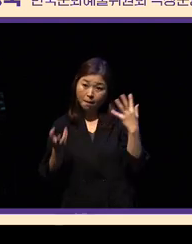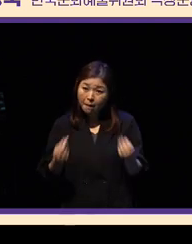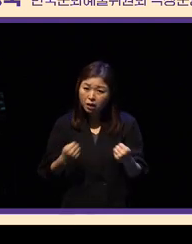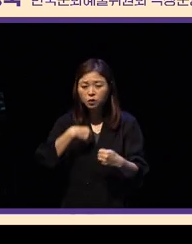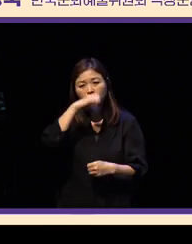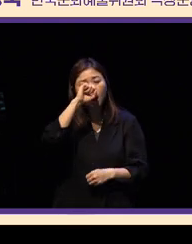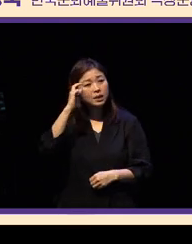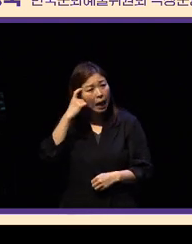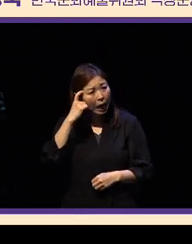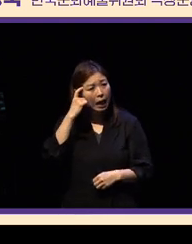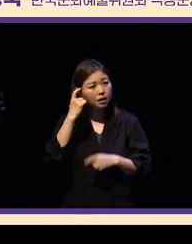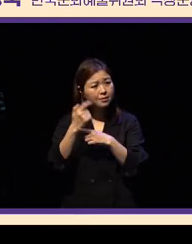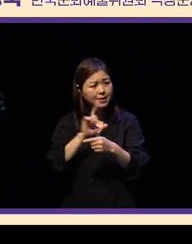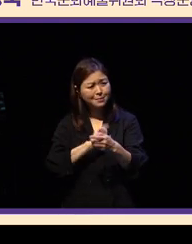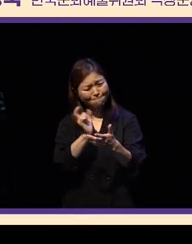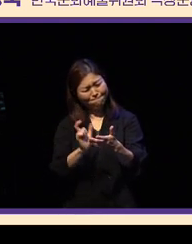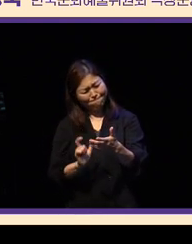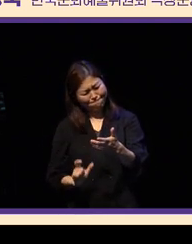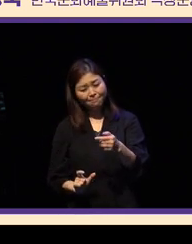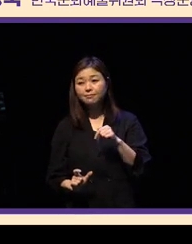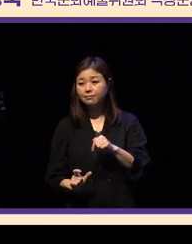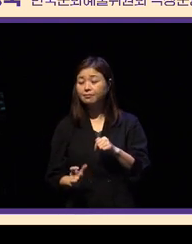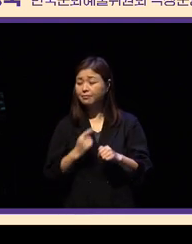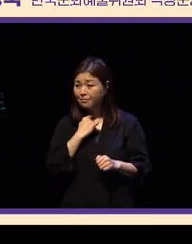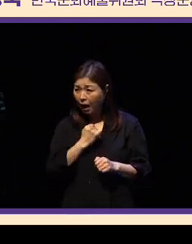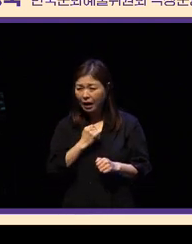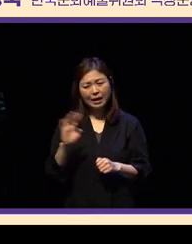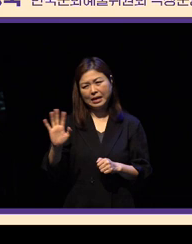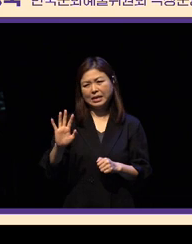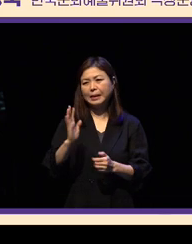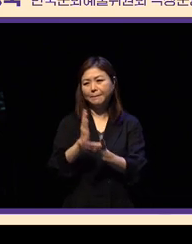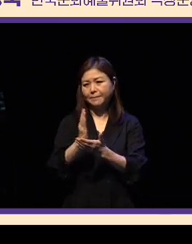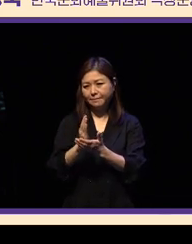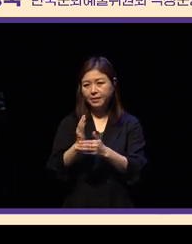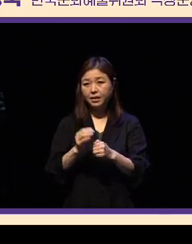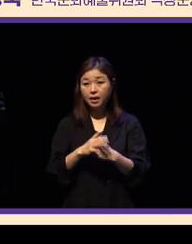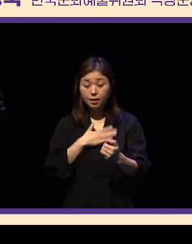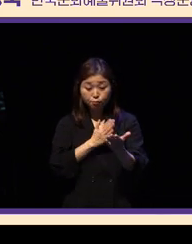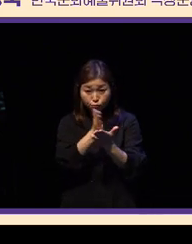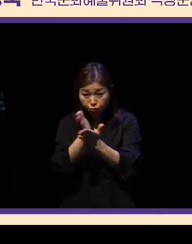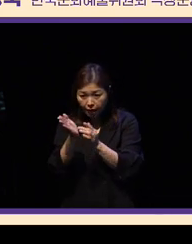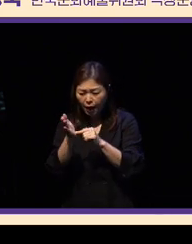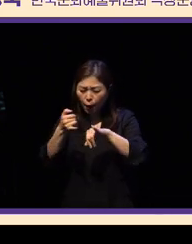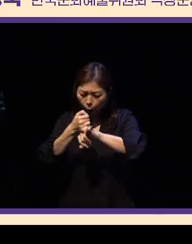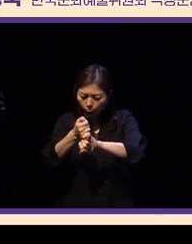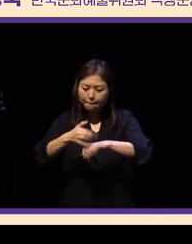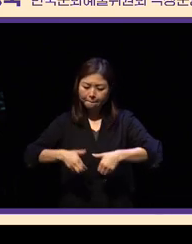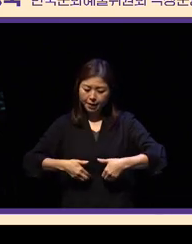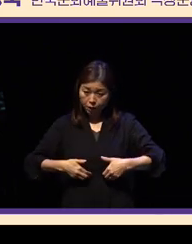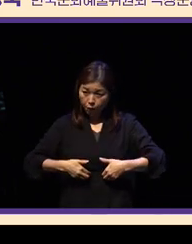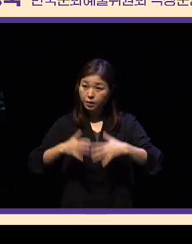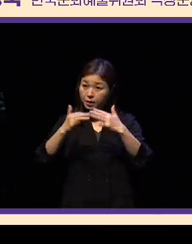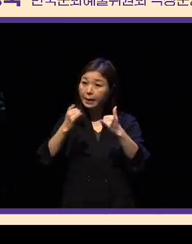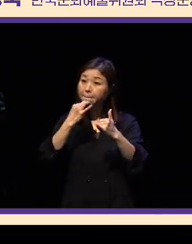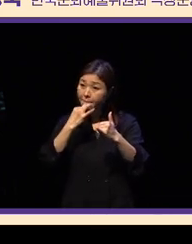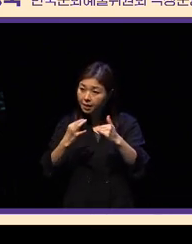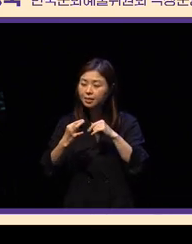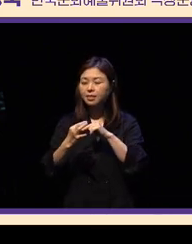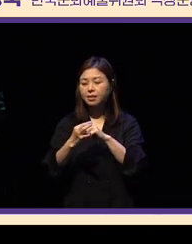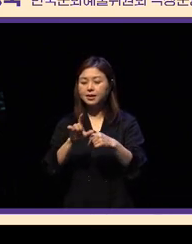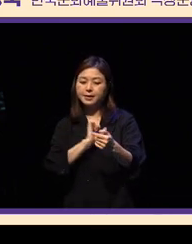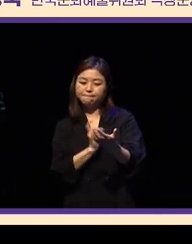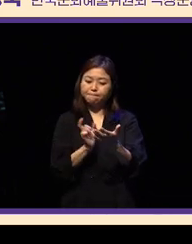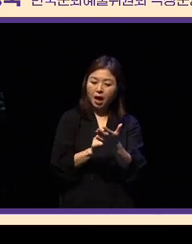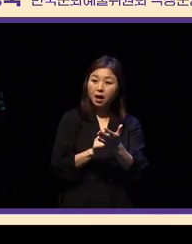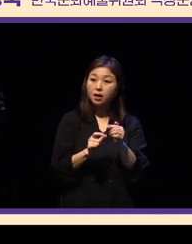이렇게 막 써내시는 경우들이 있는데요. 그럴 필요 없으시고요. 해당 분야에 반드시 필요한 핵심 창작진들을 저희가